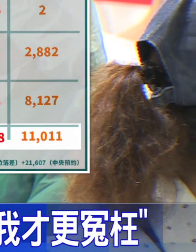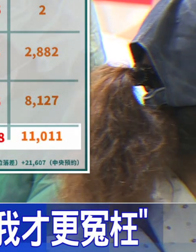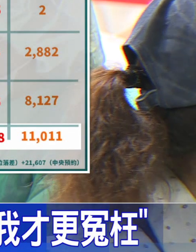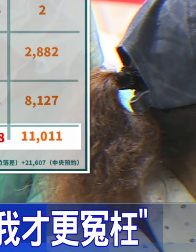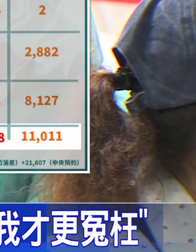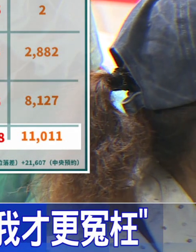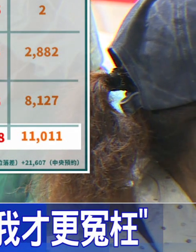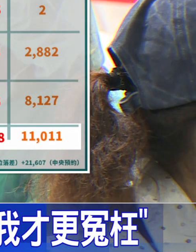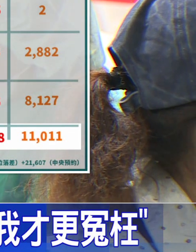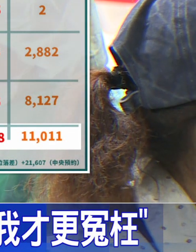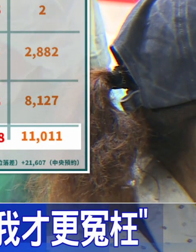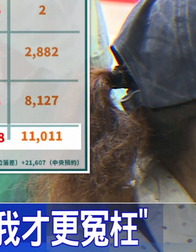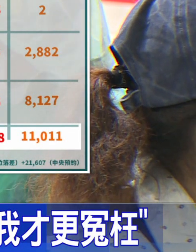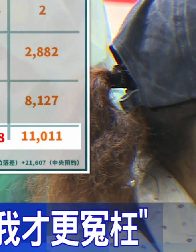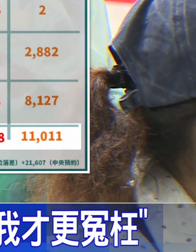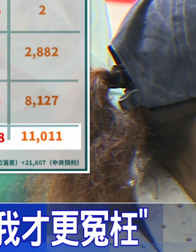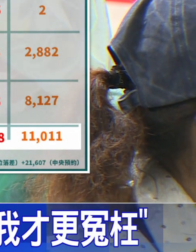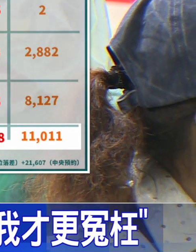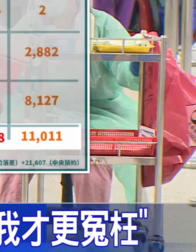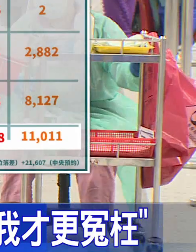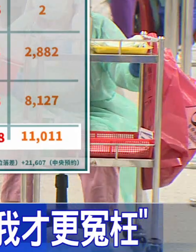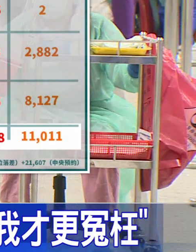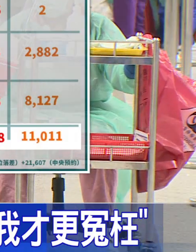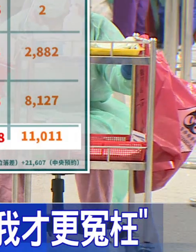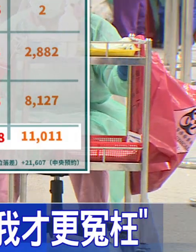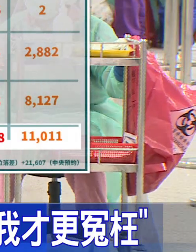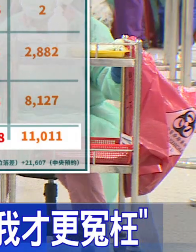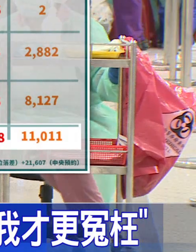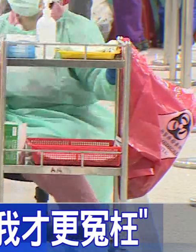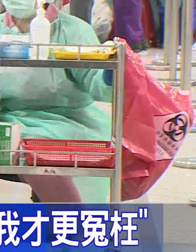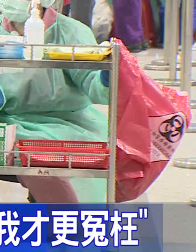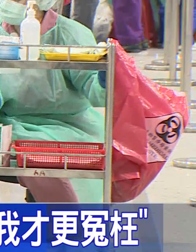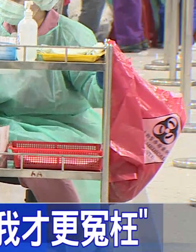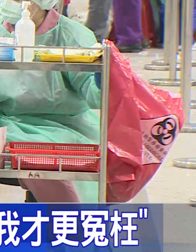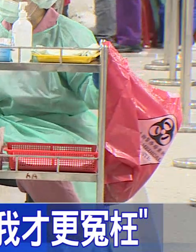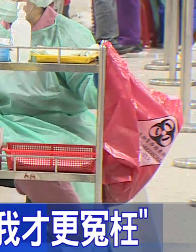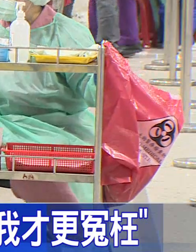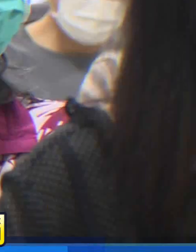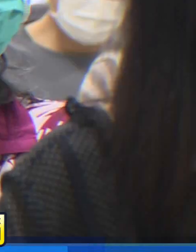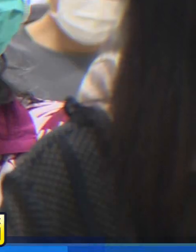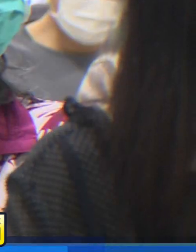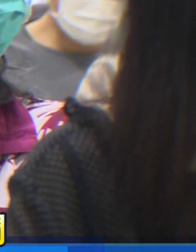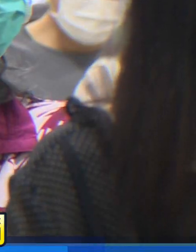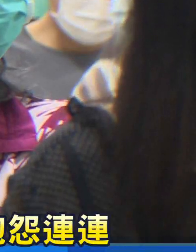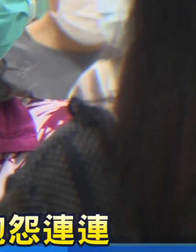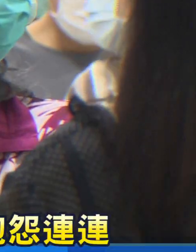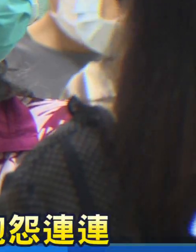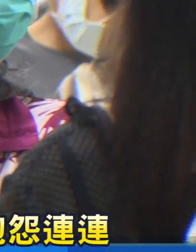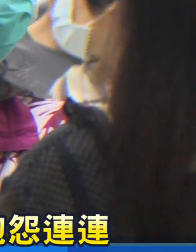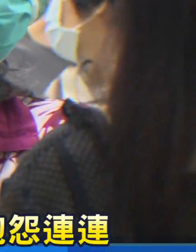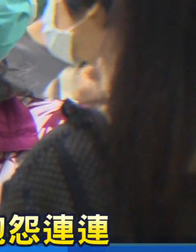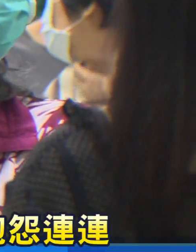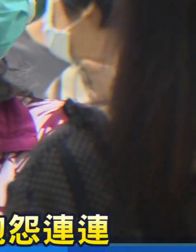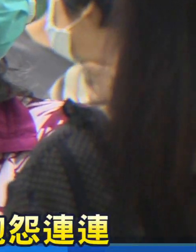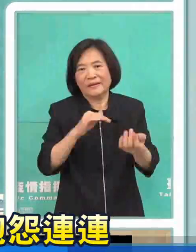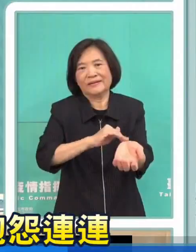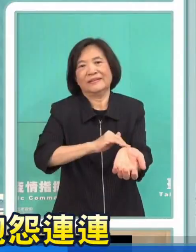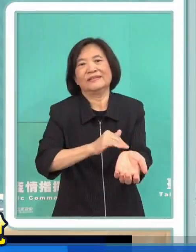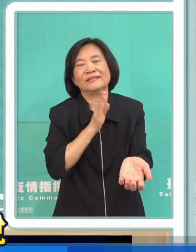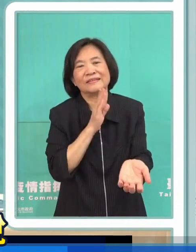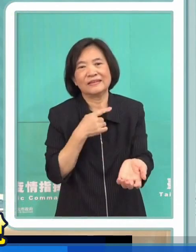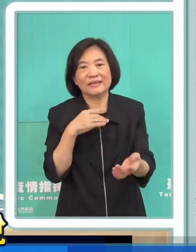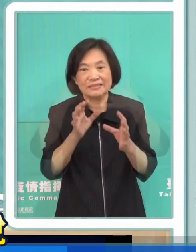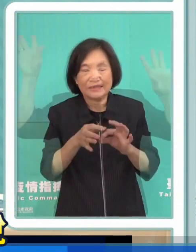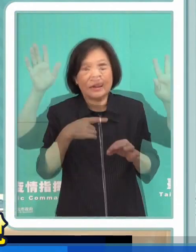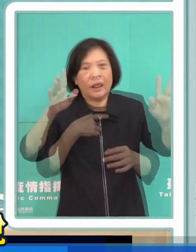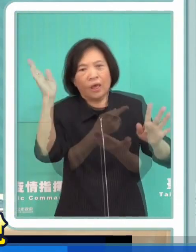阶段只能打27万，但实际预约人数居然只有19万。 不能怪说这一段时间台北市的这些医院每个都抱怨连连，现在大